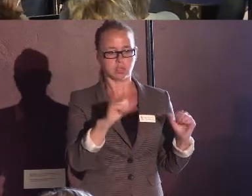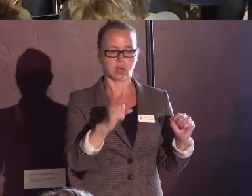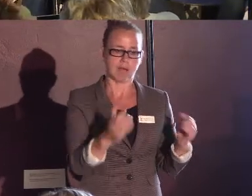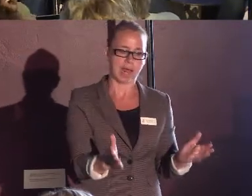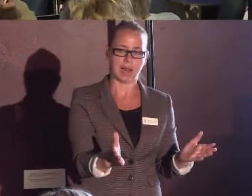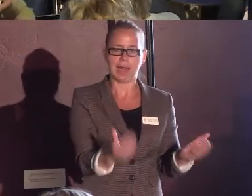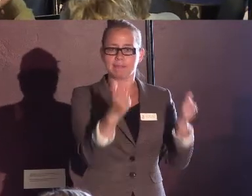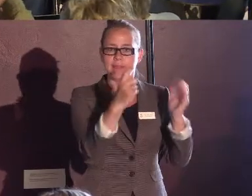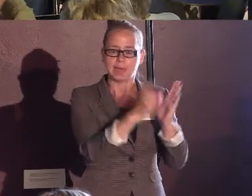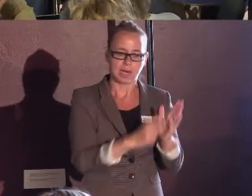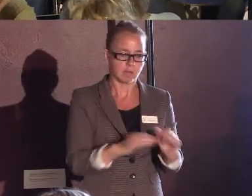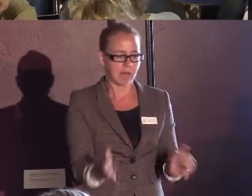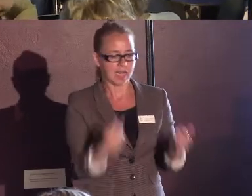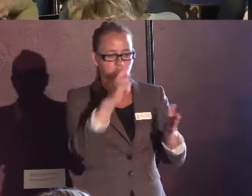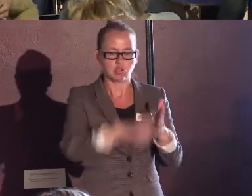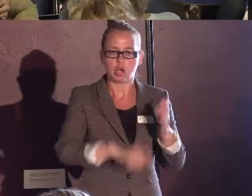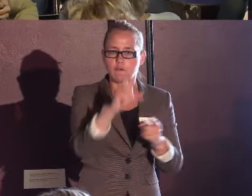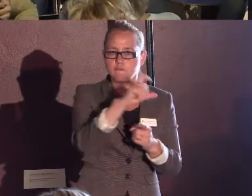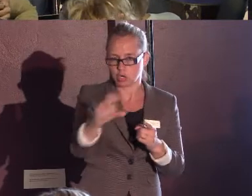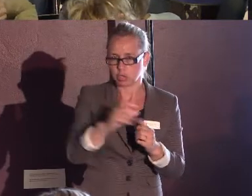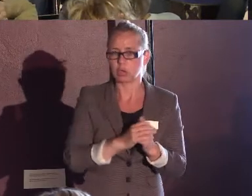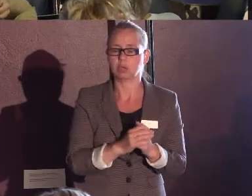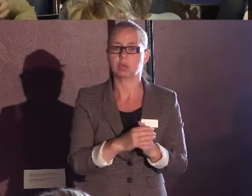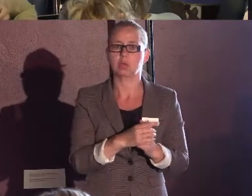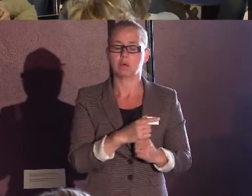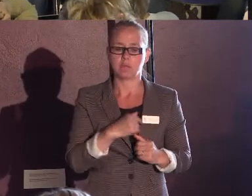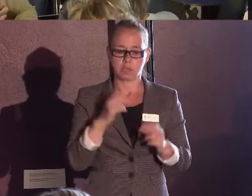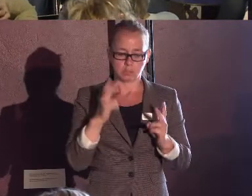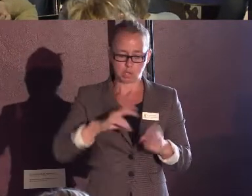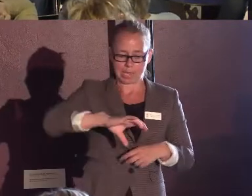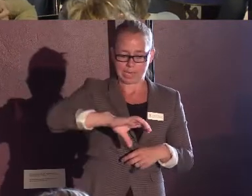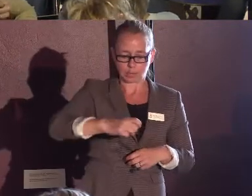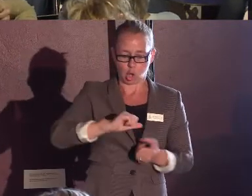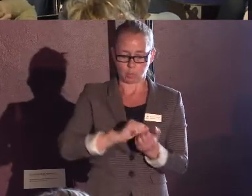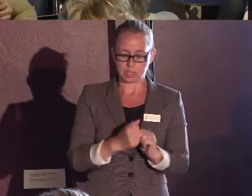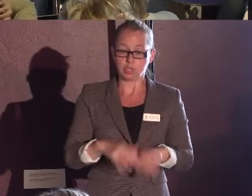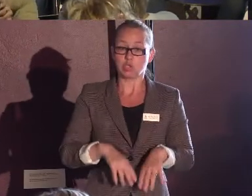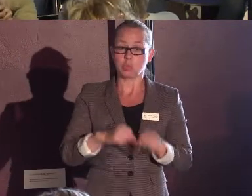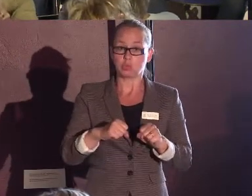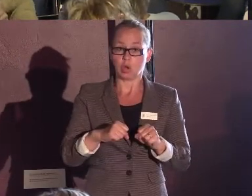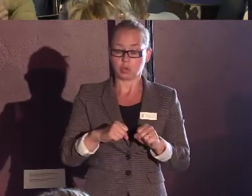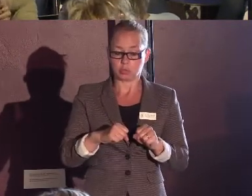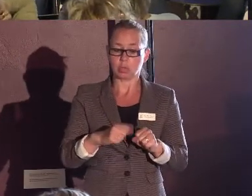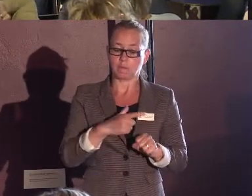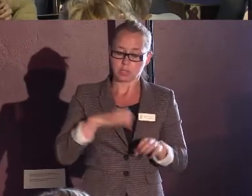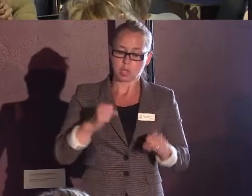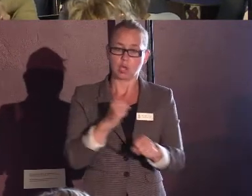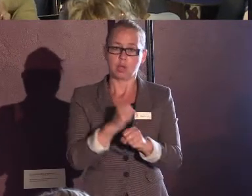ska vara lättare att driva och starta företag. Vi har också ett klart och tydligt regionalpolitiskt uppdrag att